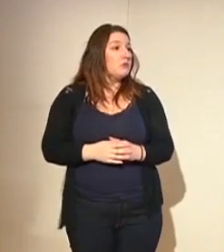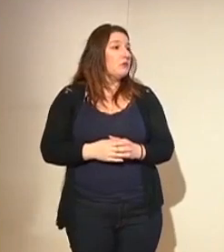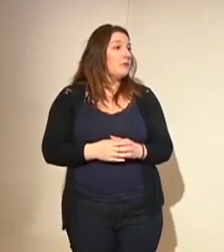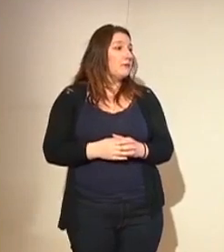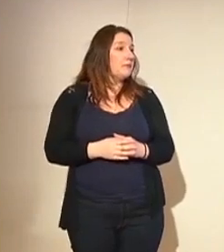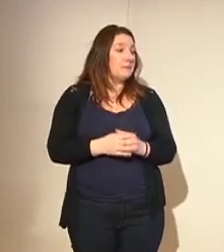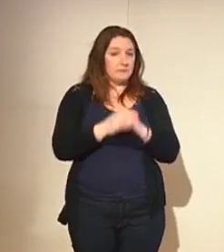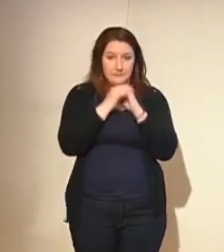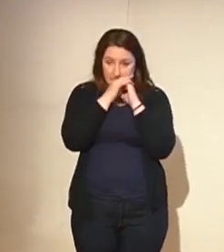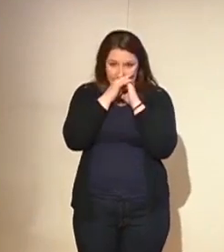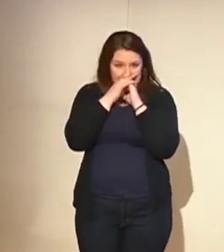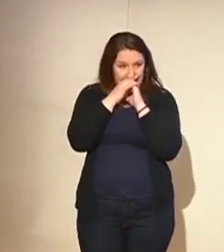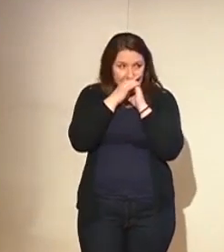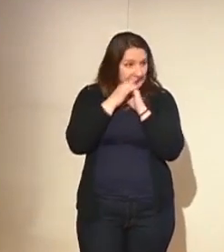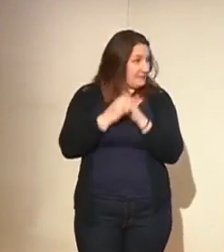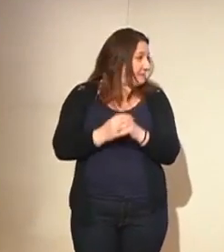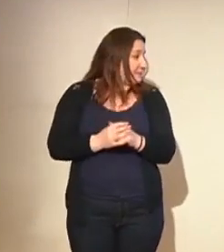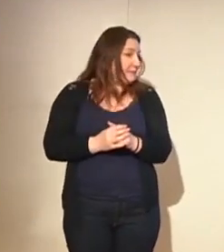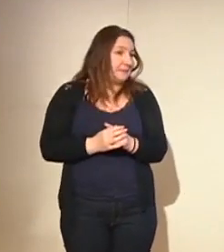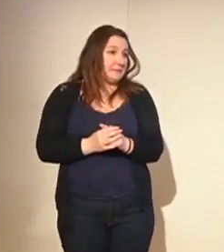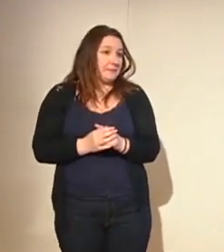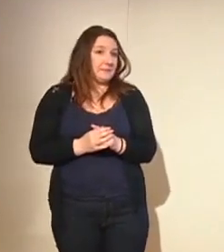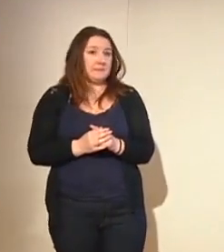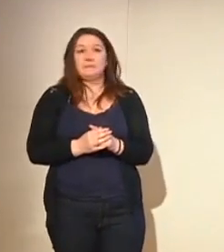délibération alors tac tac